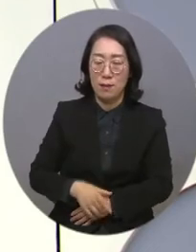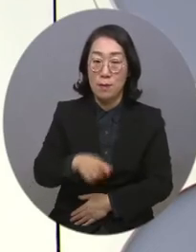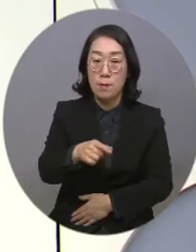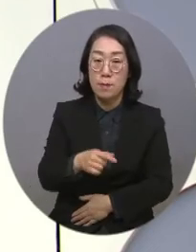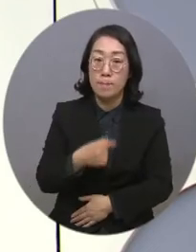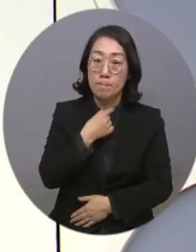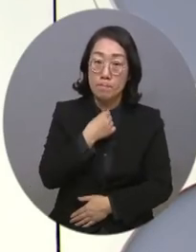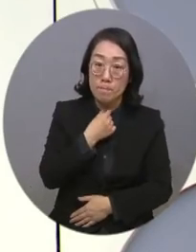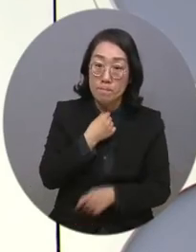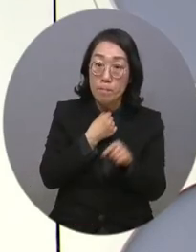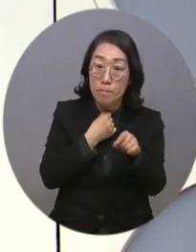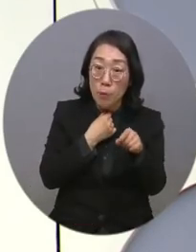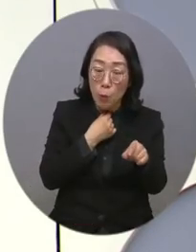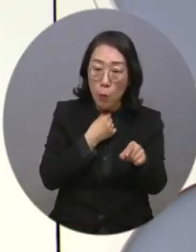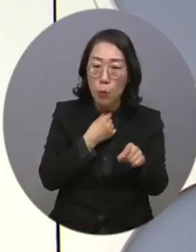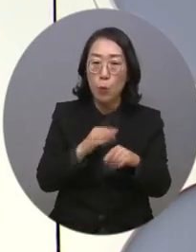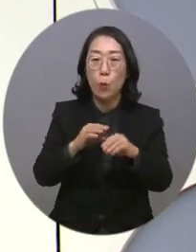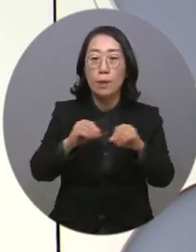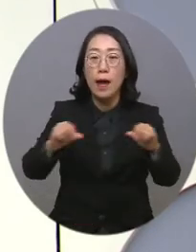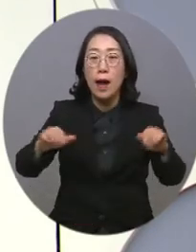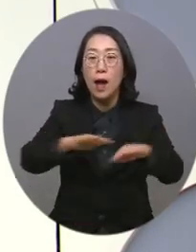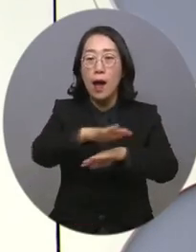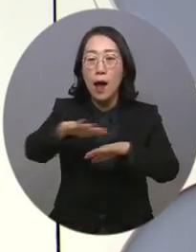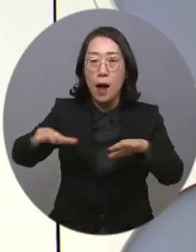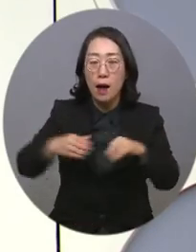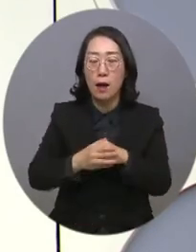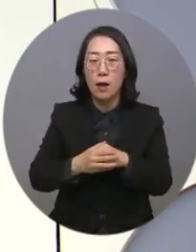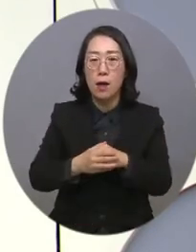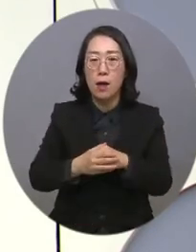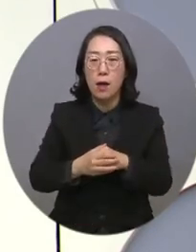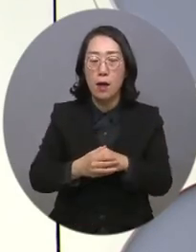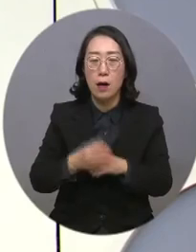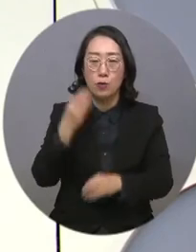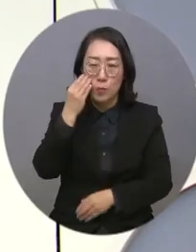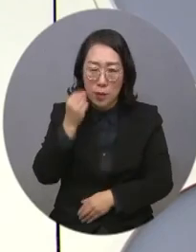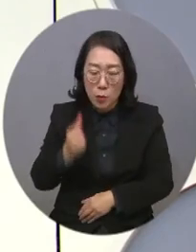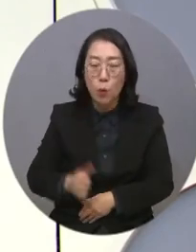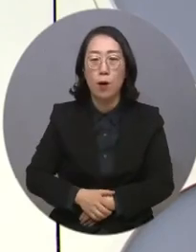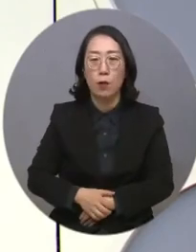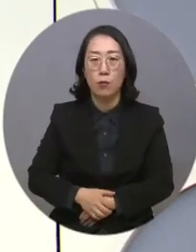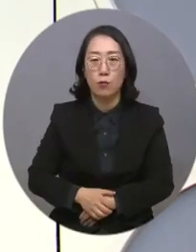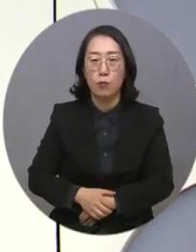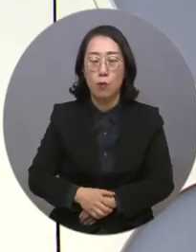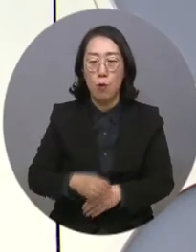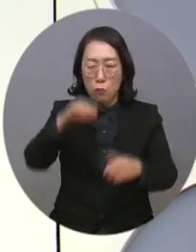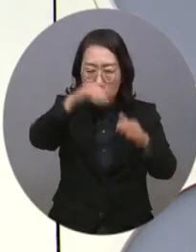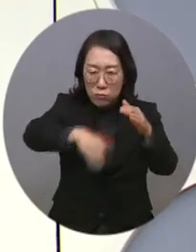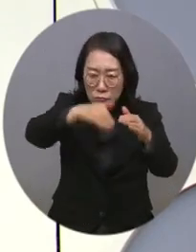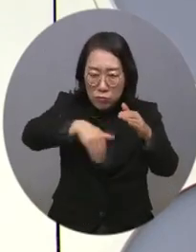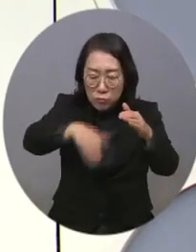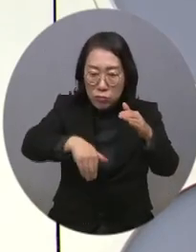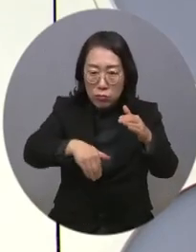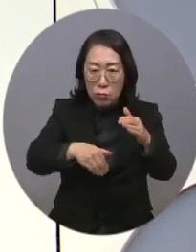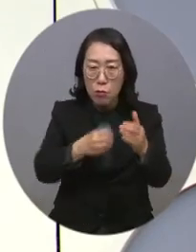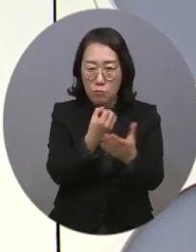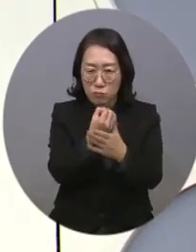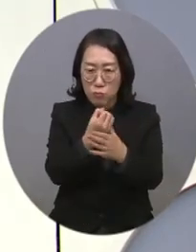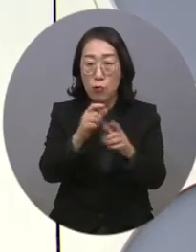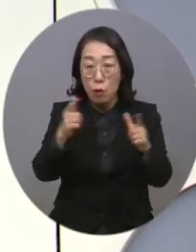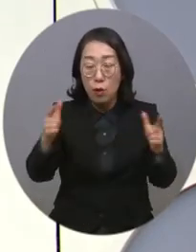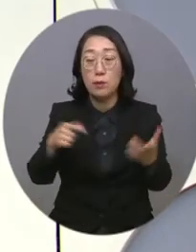나라입니다. 또 체코가 땅이 아주 비옥하고 광산물도 많고 예, 그다음에 예술이라든가 그다음에 문화도 많이 발달돼 있고 이러니까